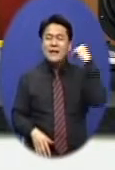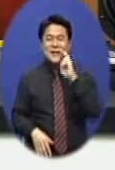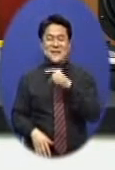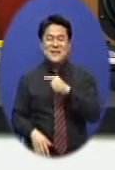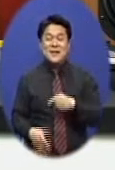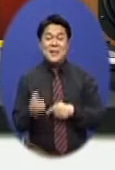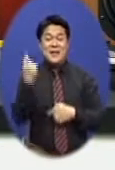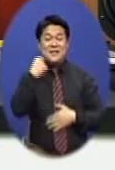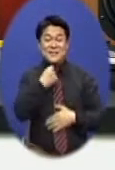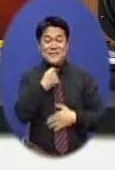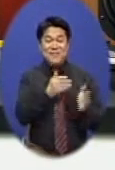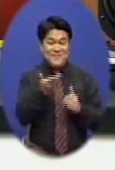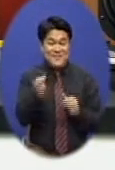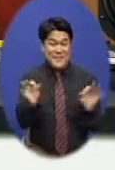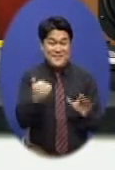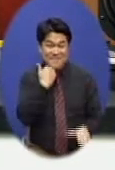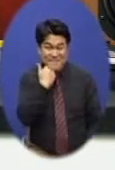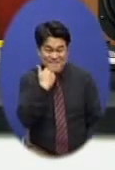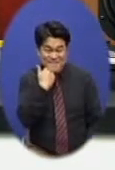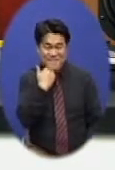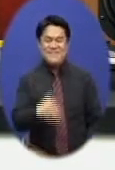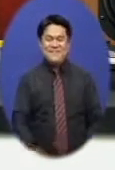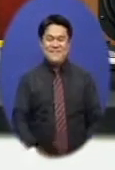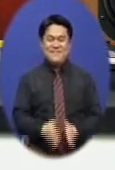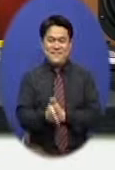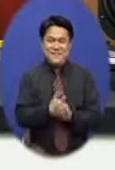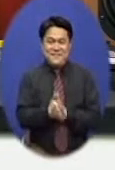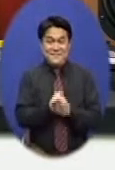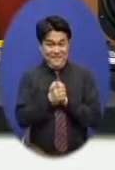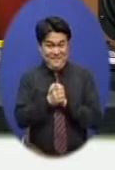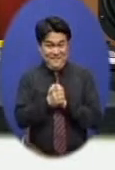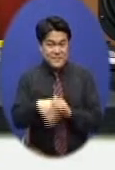네. 준비해드릴게요. 잠깐만 기다리세요. 네. 네. 자,